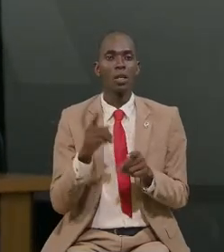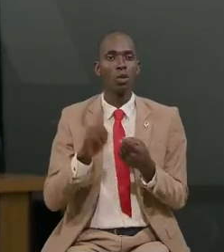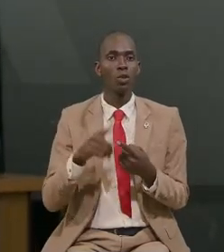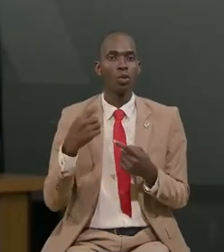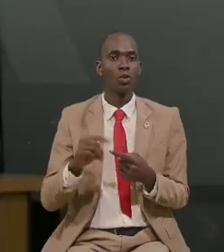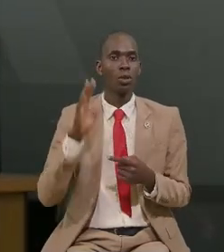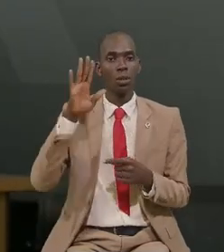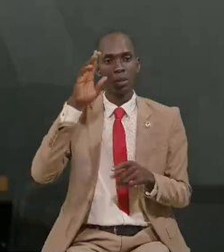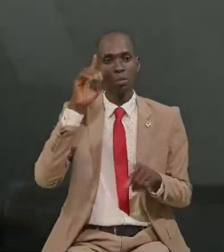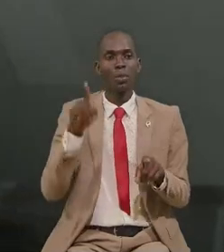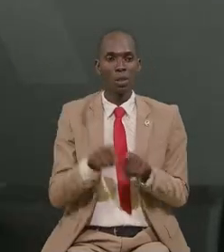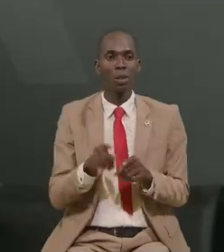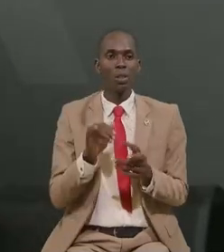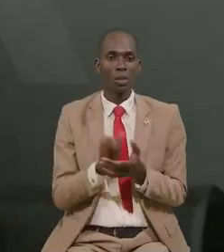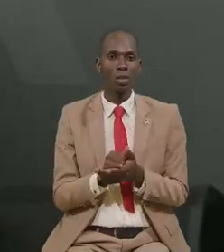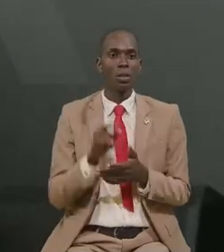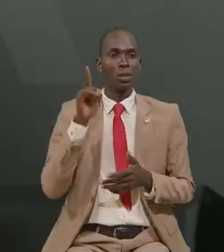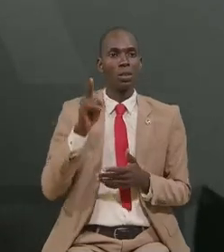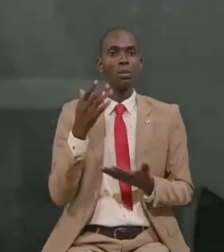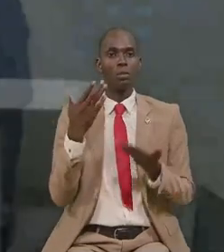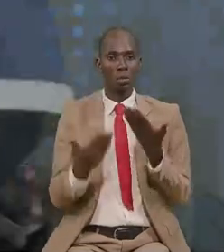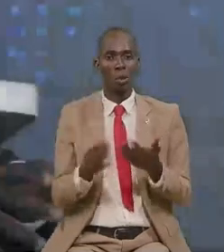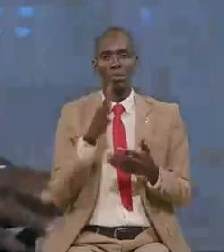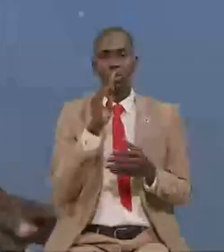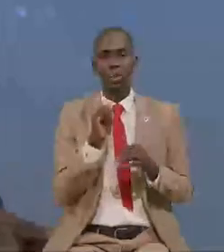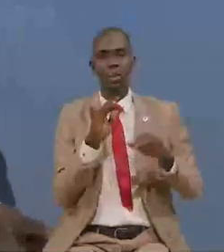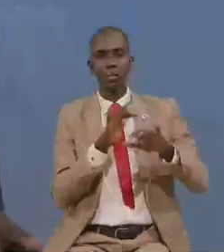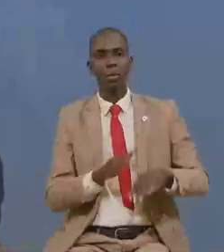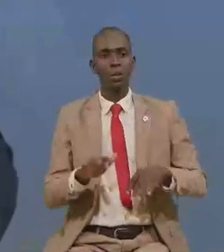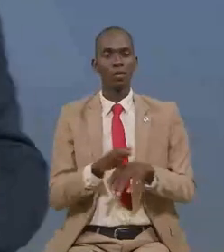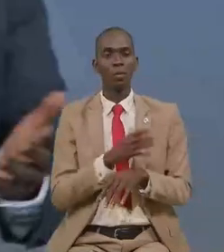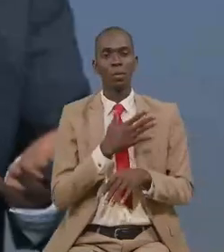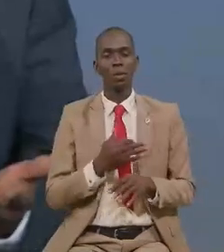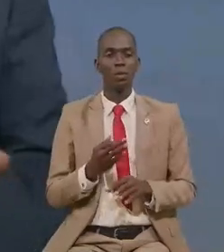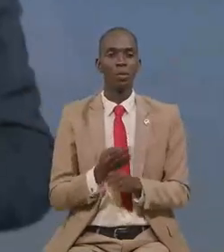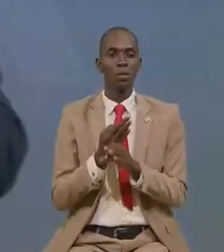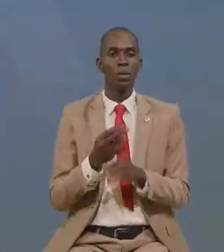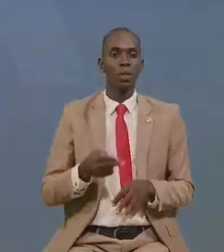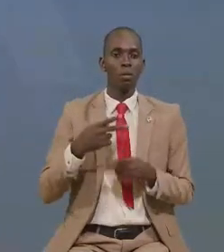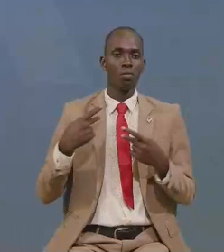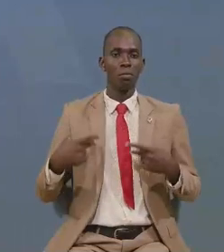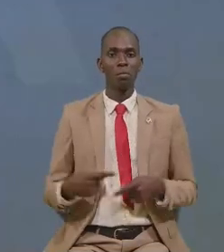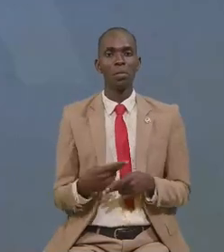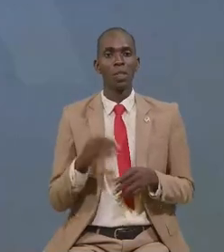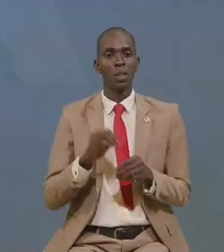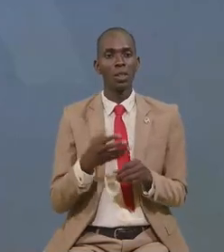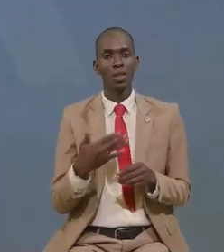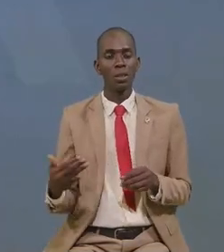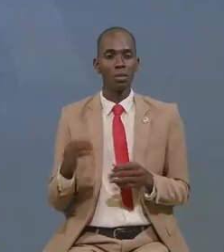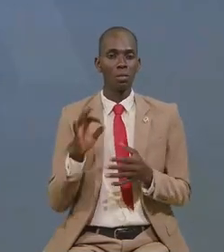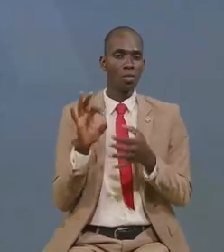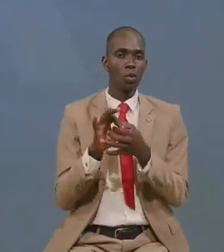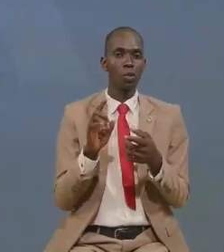afin qu'il fût un souverain sacrificateur miséricordieux et fidèle dans le service de Dieu pour faire